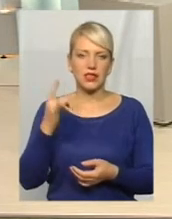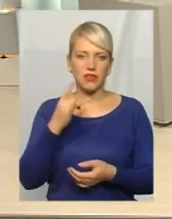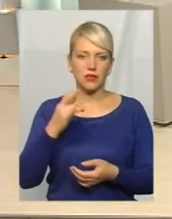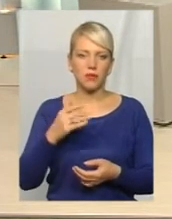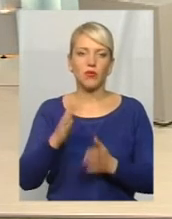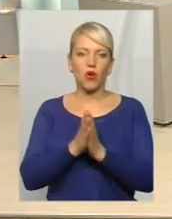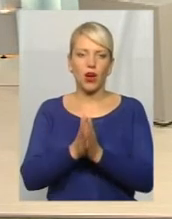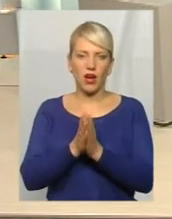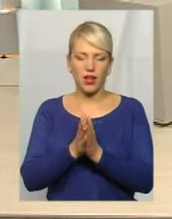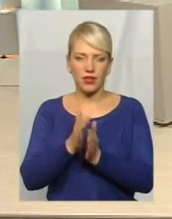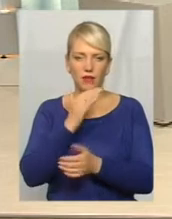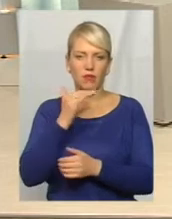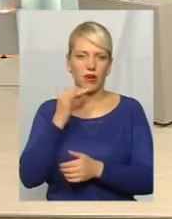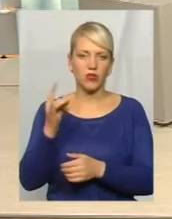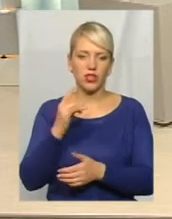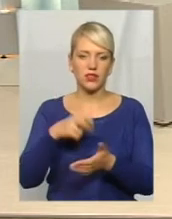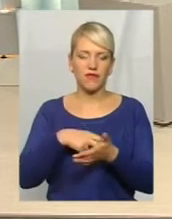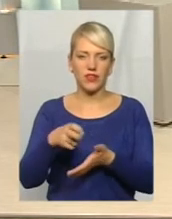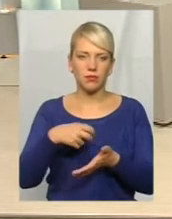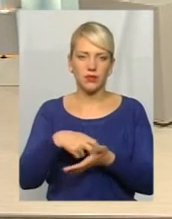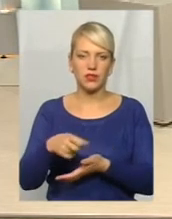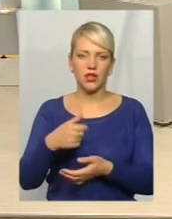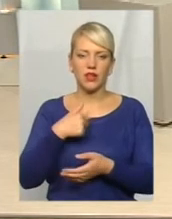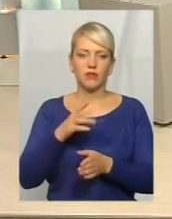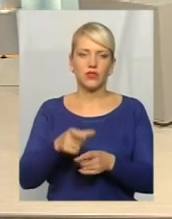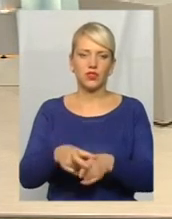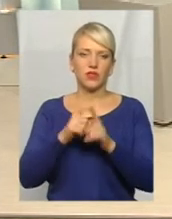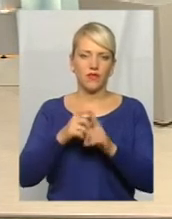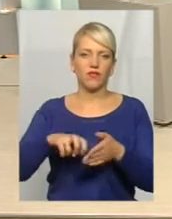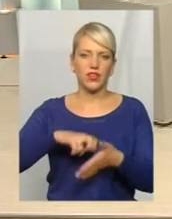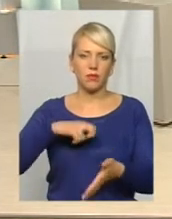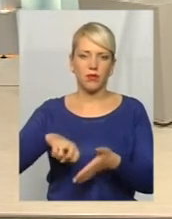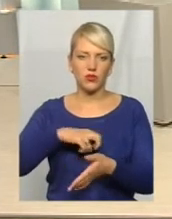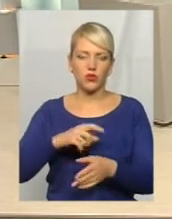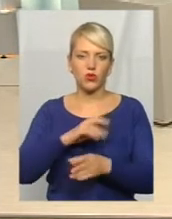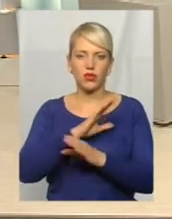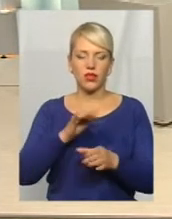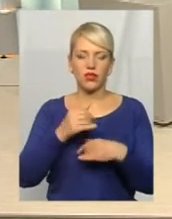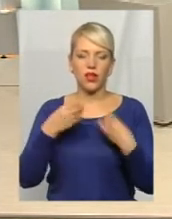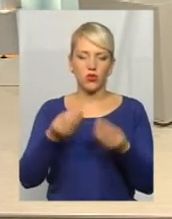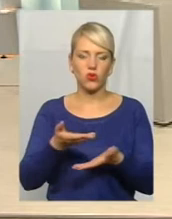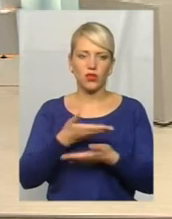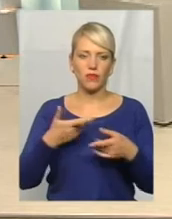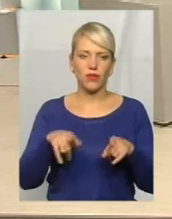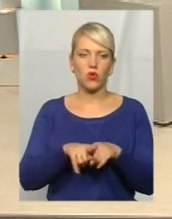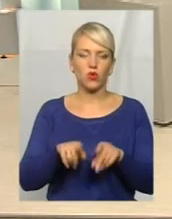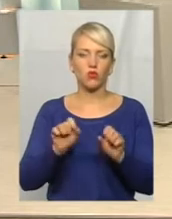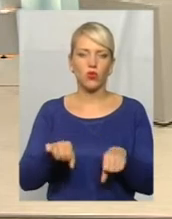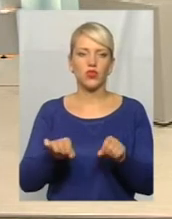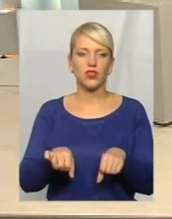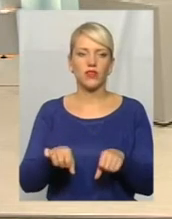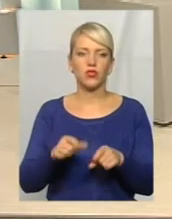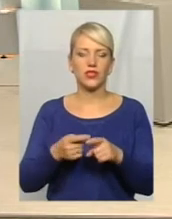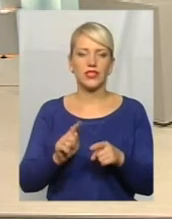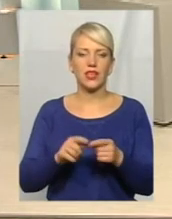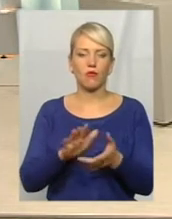прохання, неодноразову відписку, нам все відписують, не надають нам такої можливості. вулиці, цей